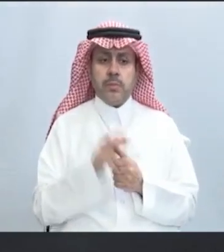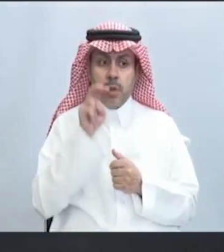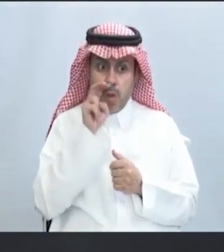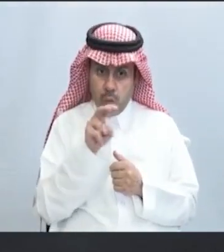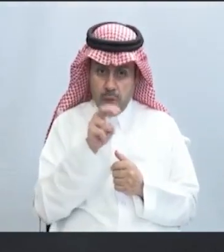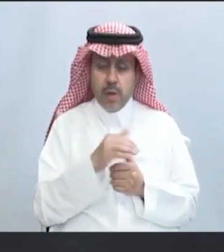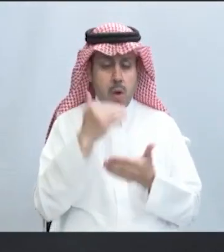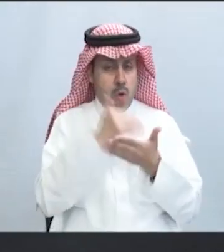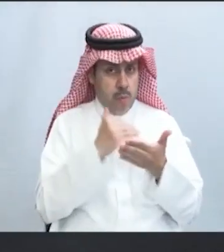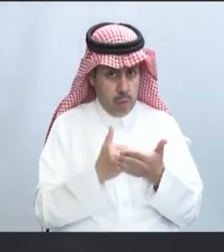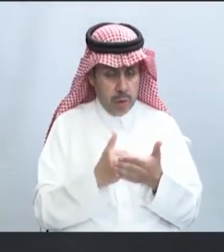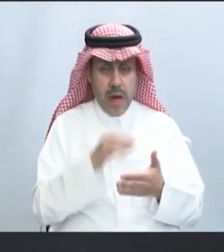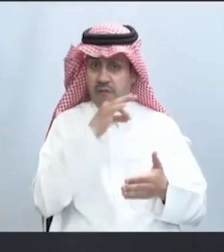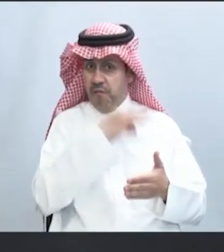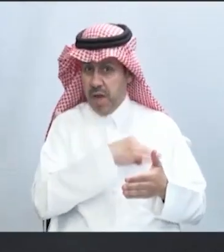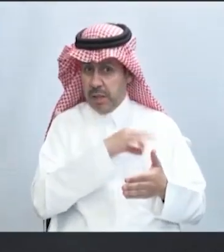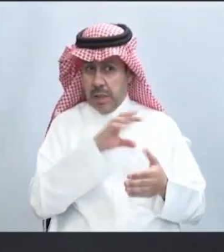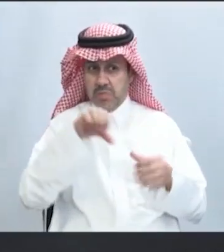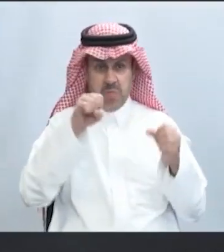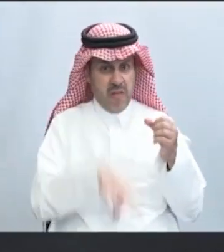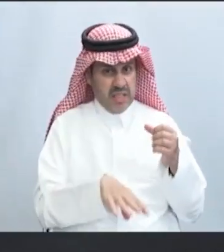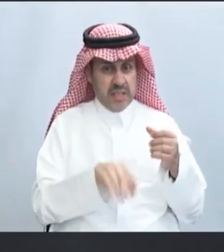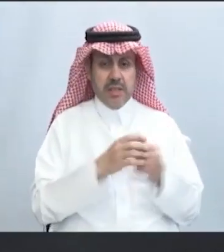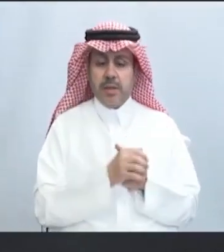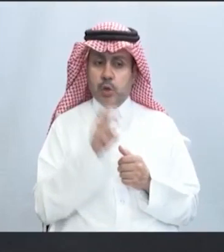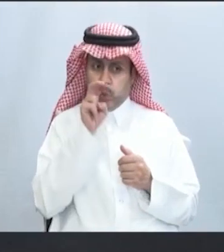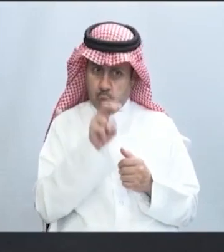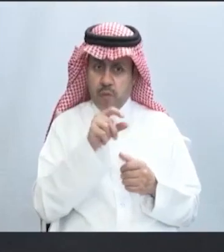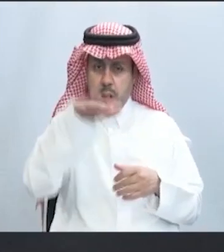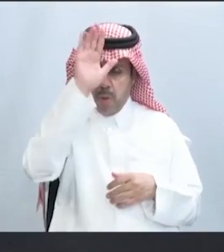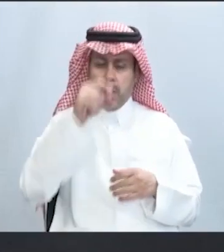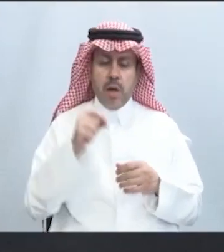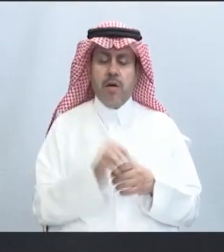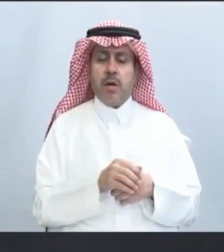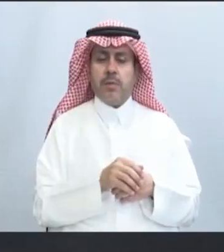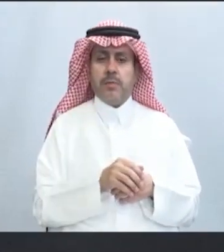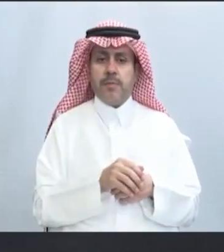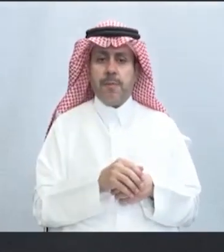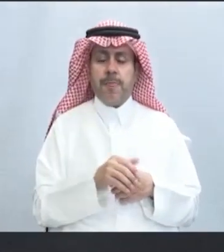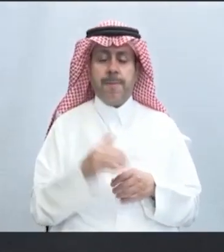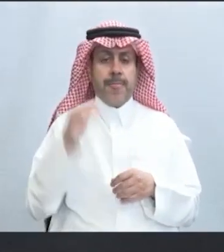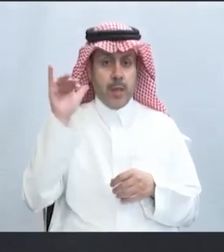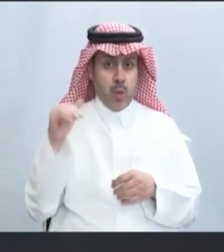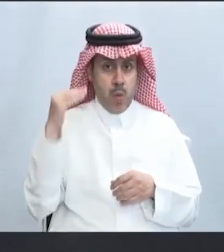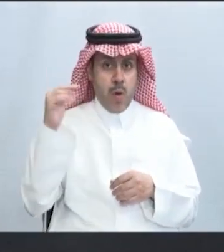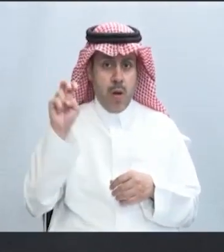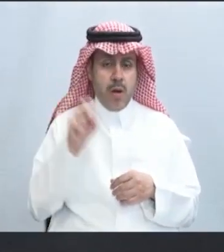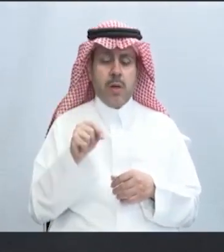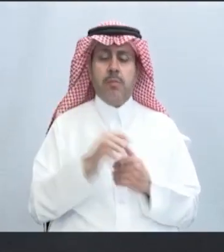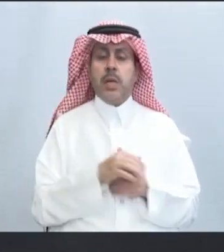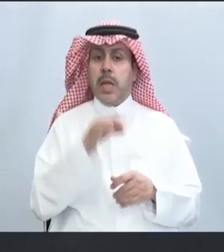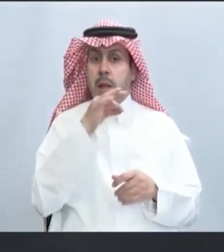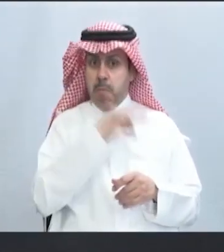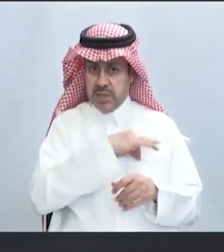الى هذه الامور المصالح والمفاسد فينظر هذه الامور ويحقق هذه الامور بالمصلحه